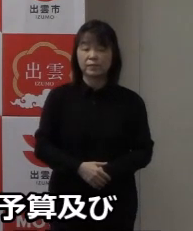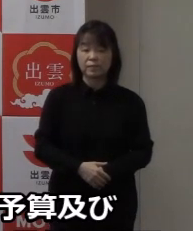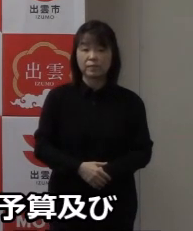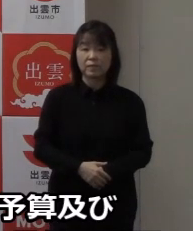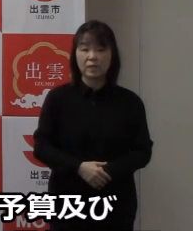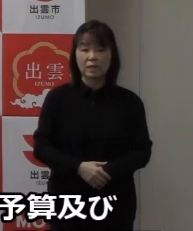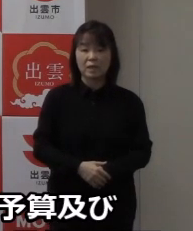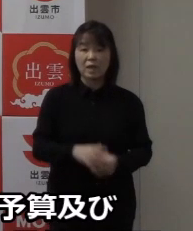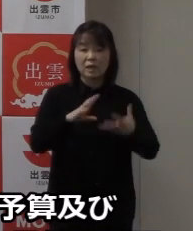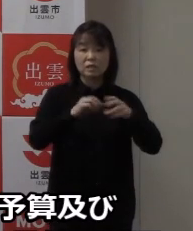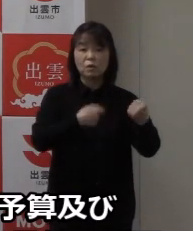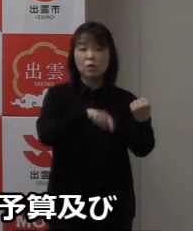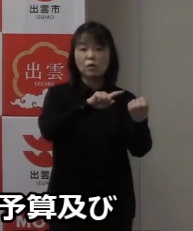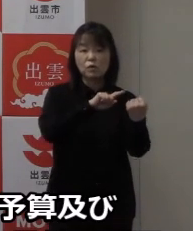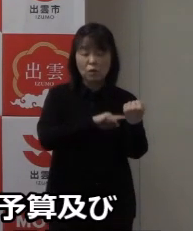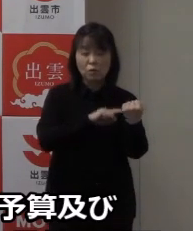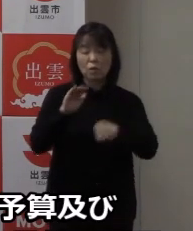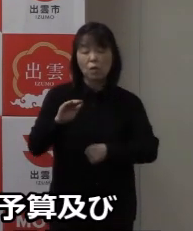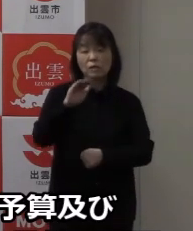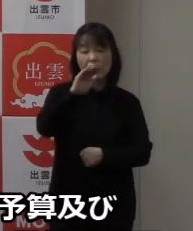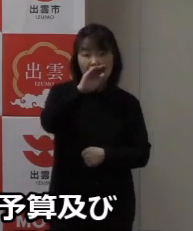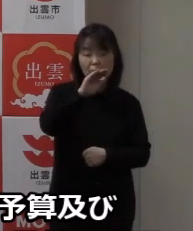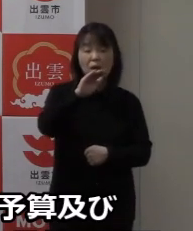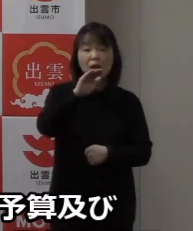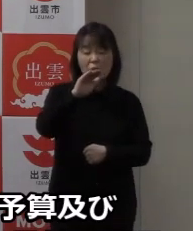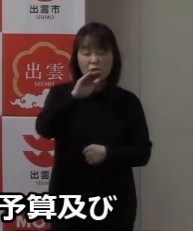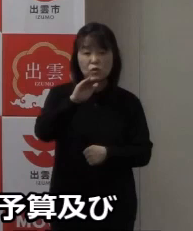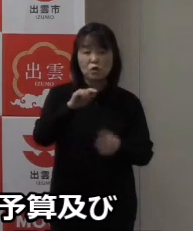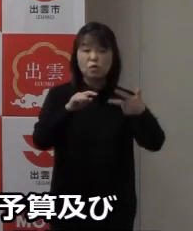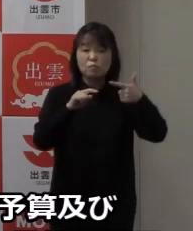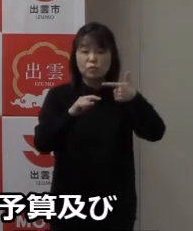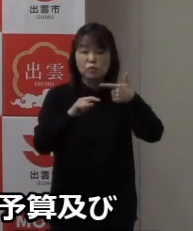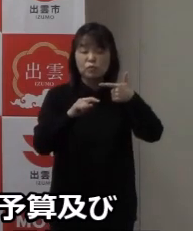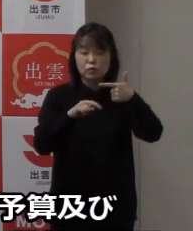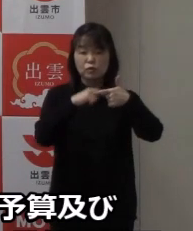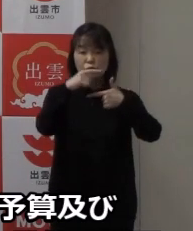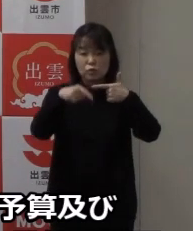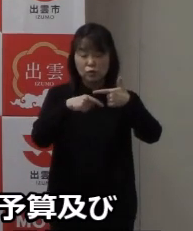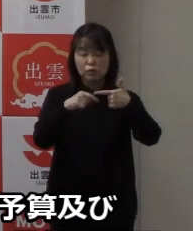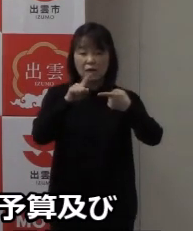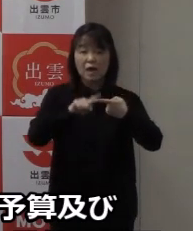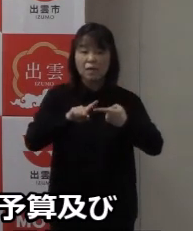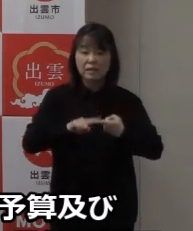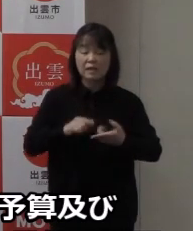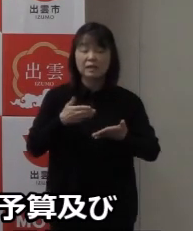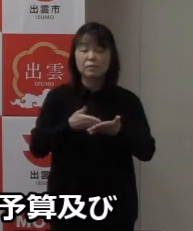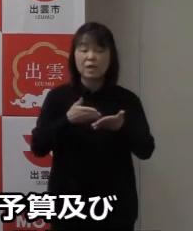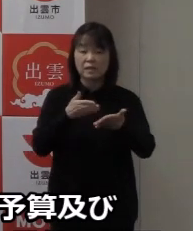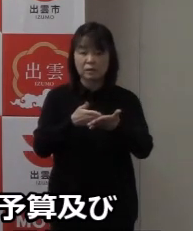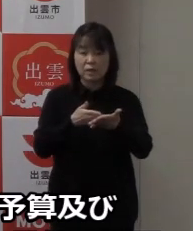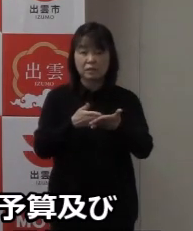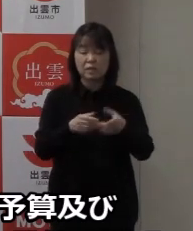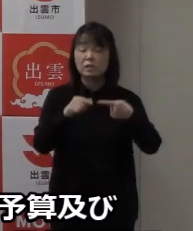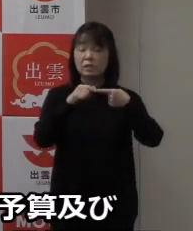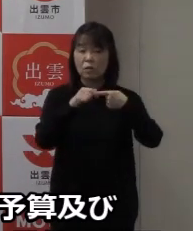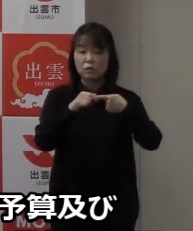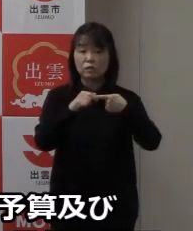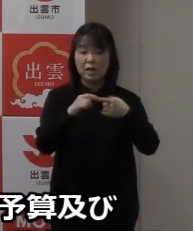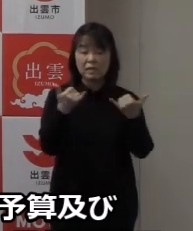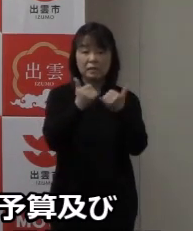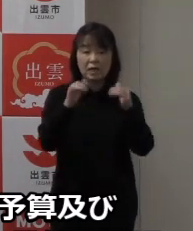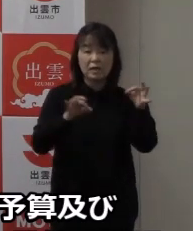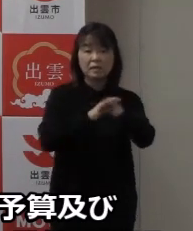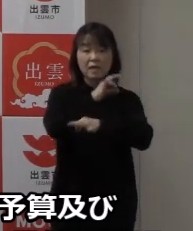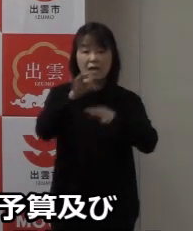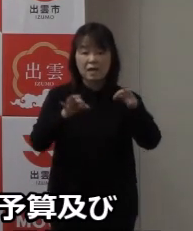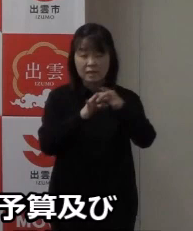それぞれ出雲力を高め発揮するための6つのポイントに沿って、説明をさせていただきます。まず1点目、社会経